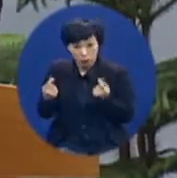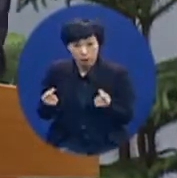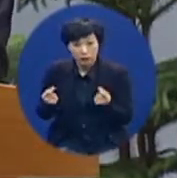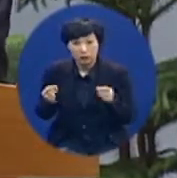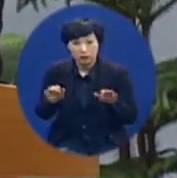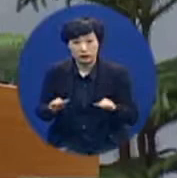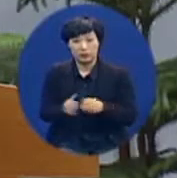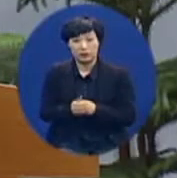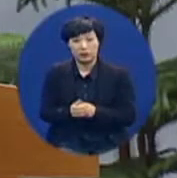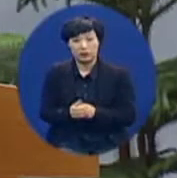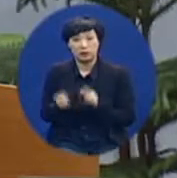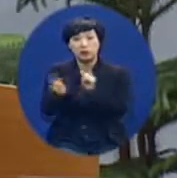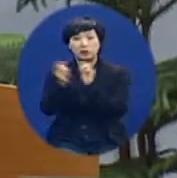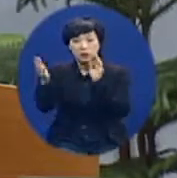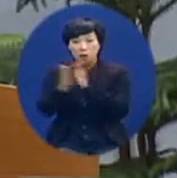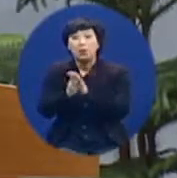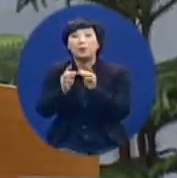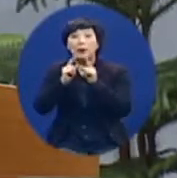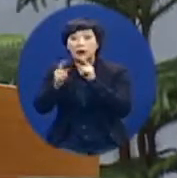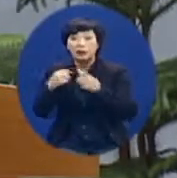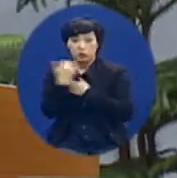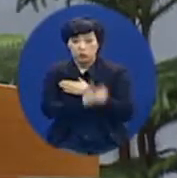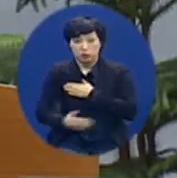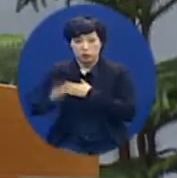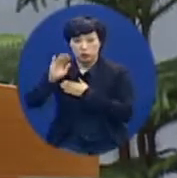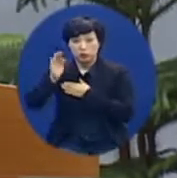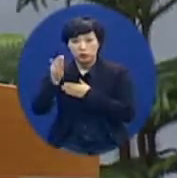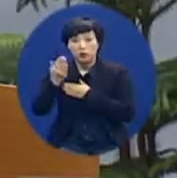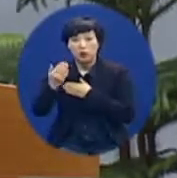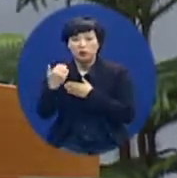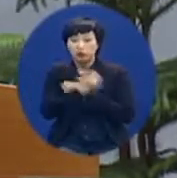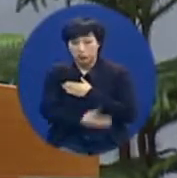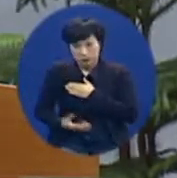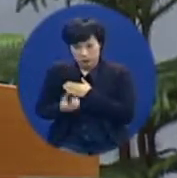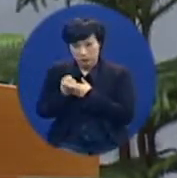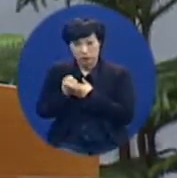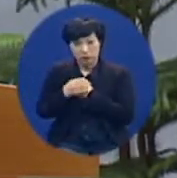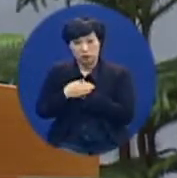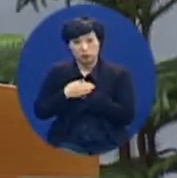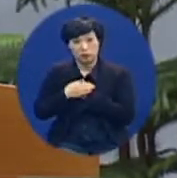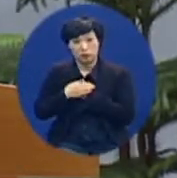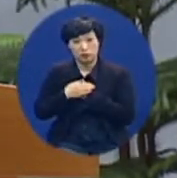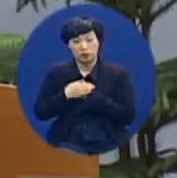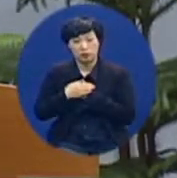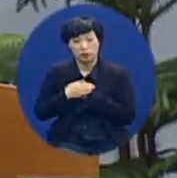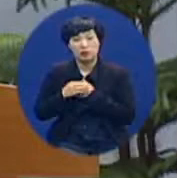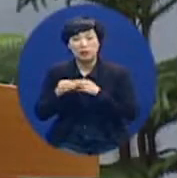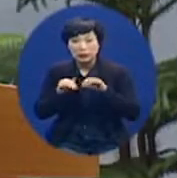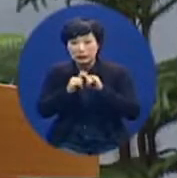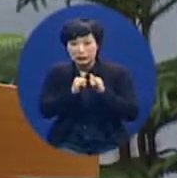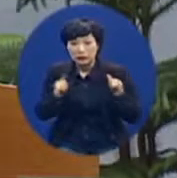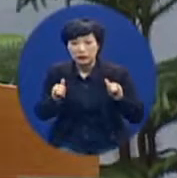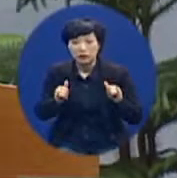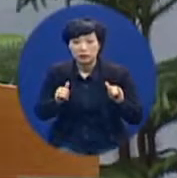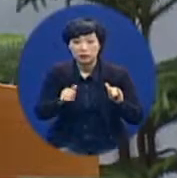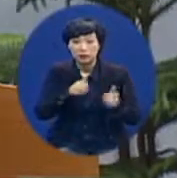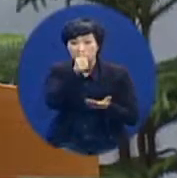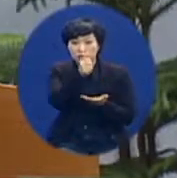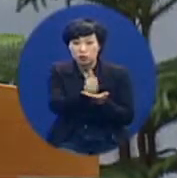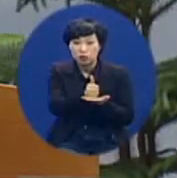하나님이시지만 친히 말씀이 육 되 육체를 입고 인간이